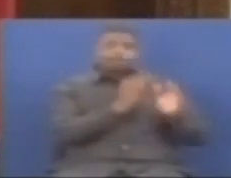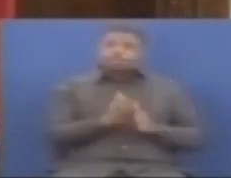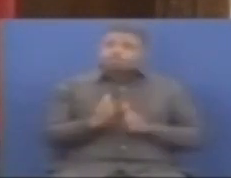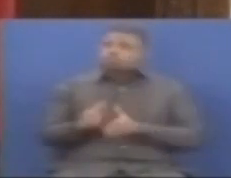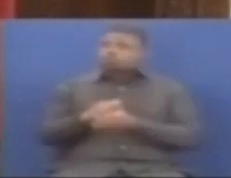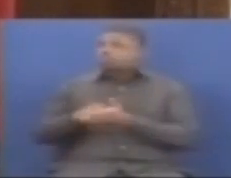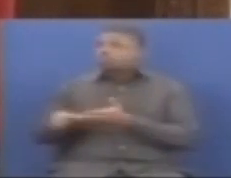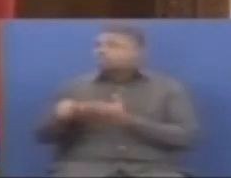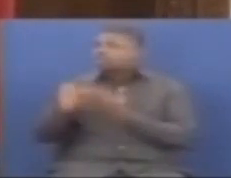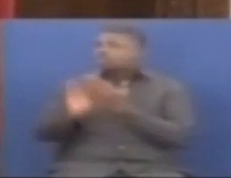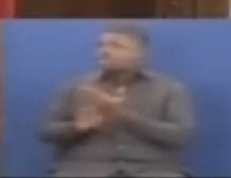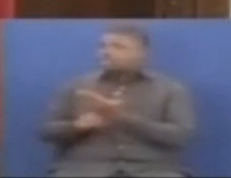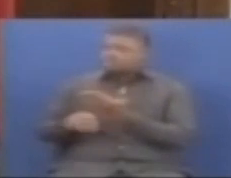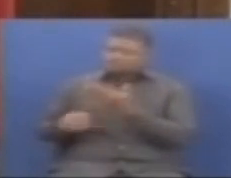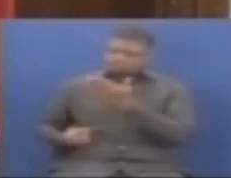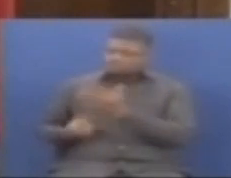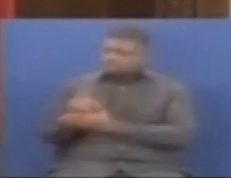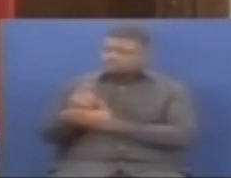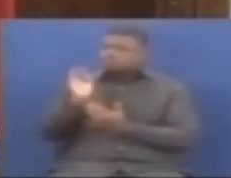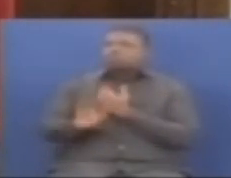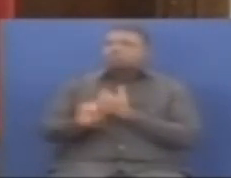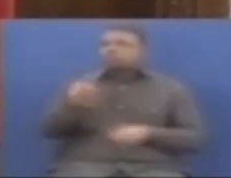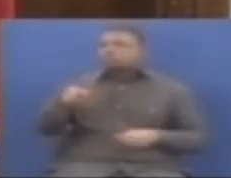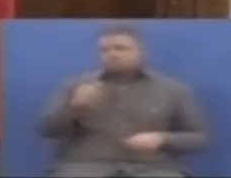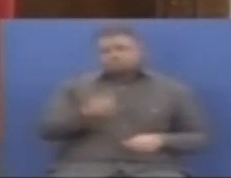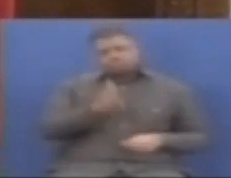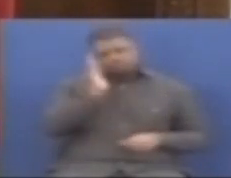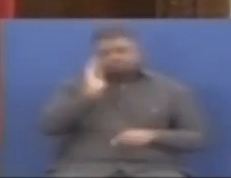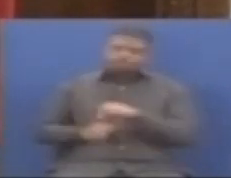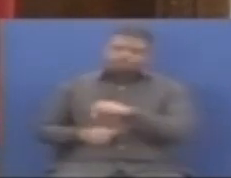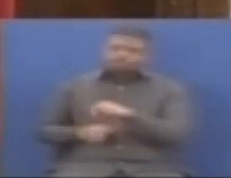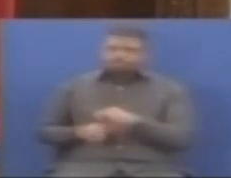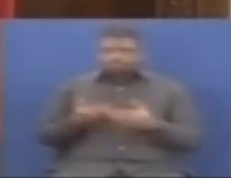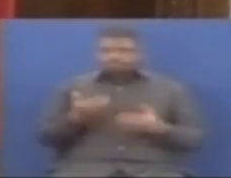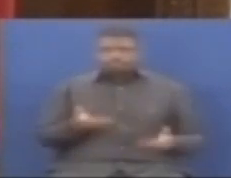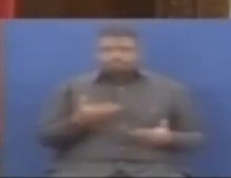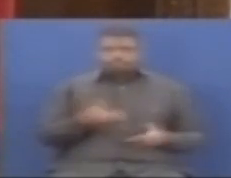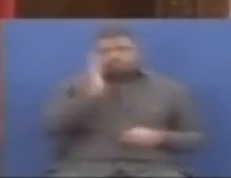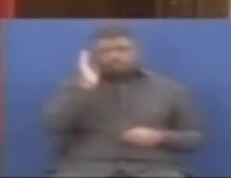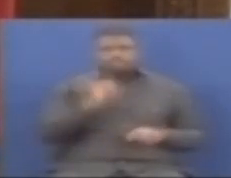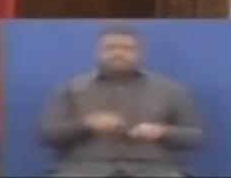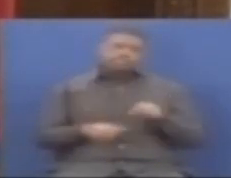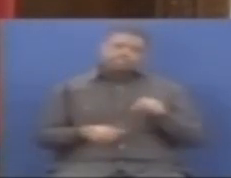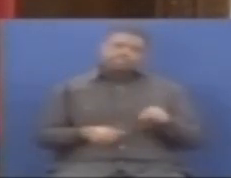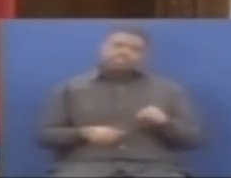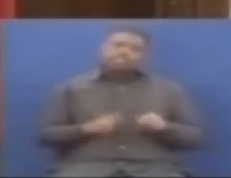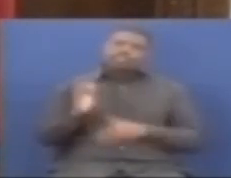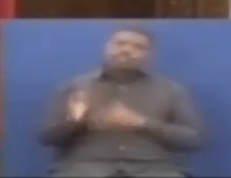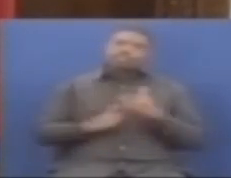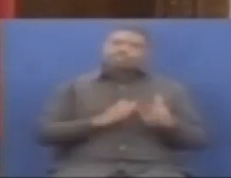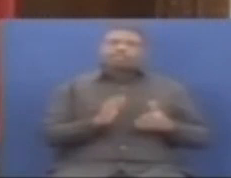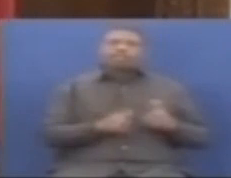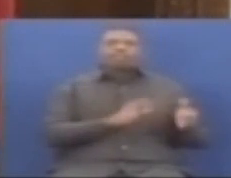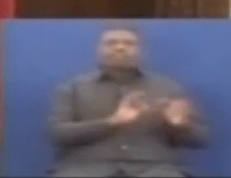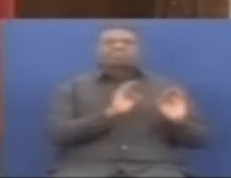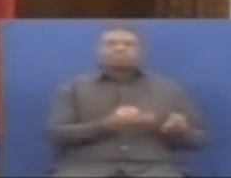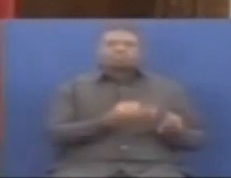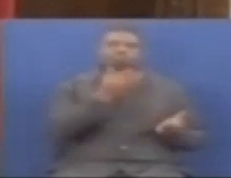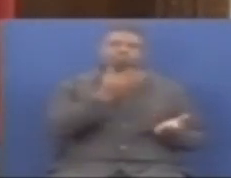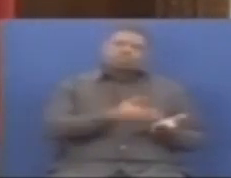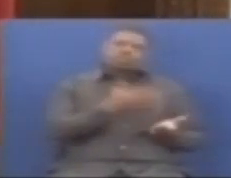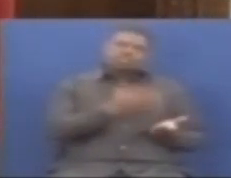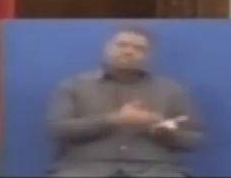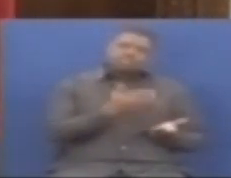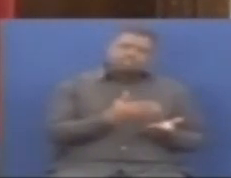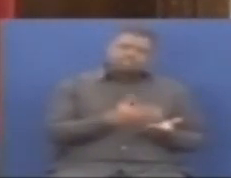39,218 za mahindi zimeshauzwa. Mheshimiwa Naibu Spika, wizara kupitia bodi ya usimamizi wa mfumo wa stakabadhi